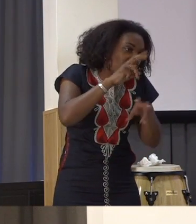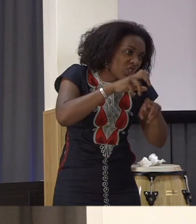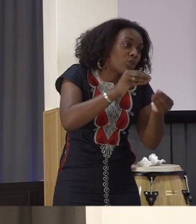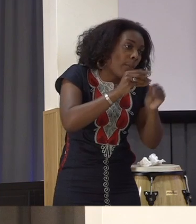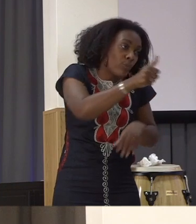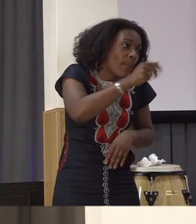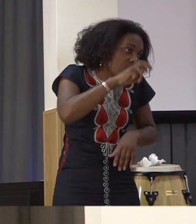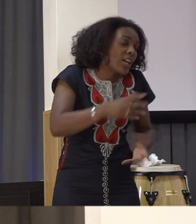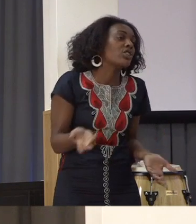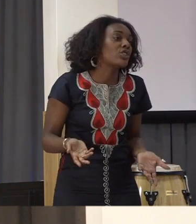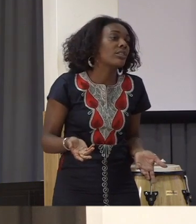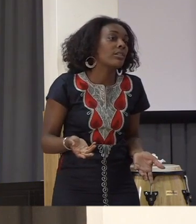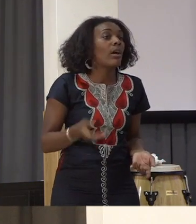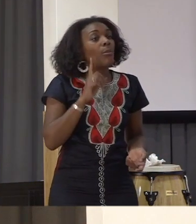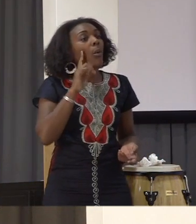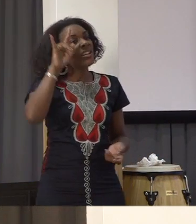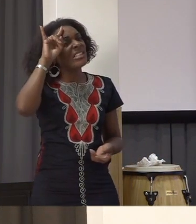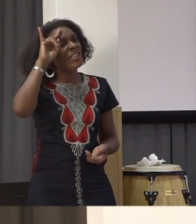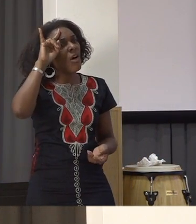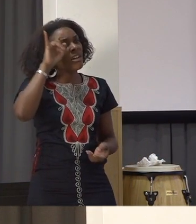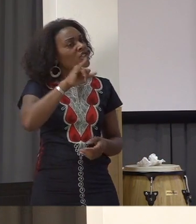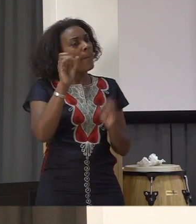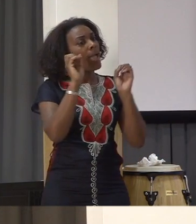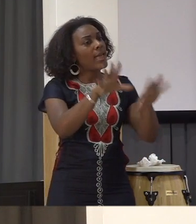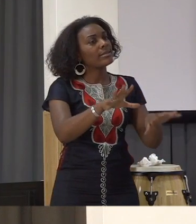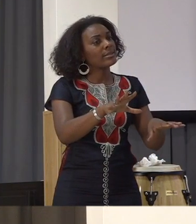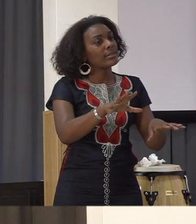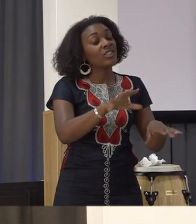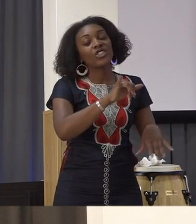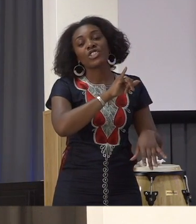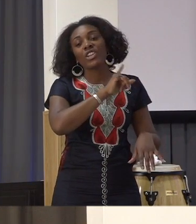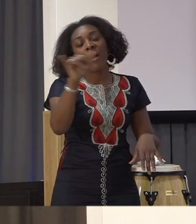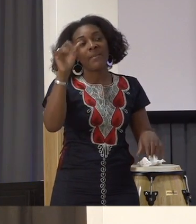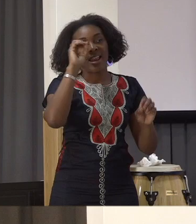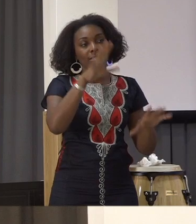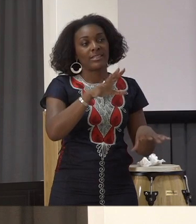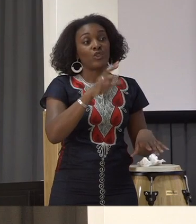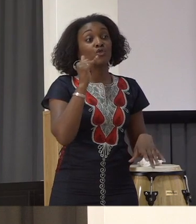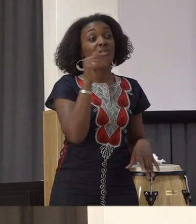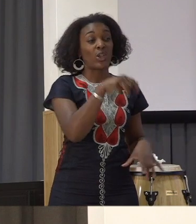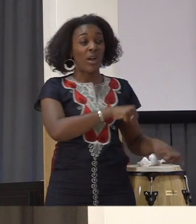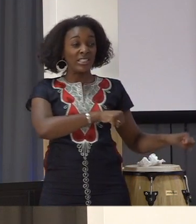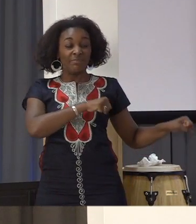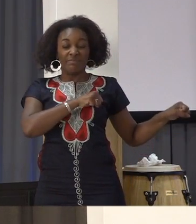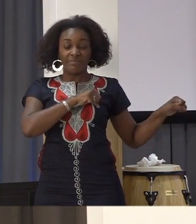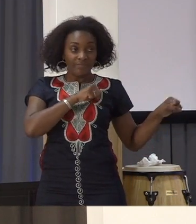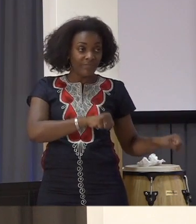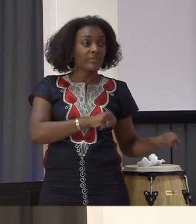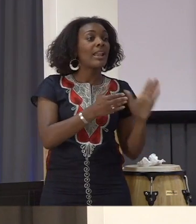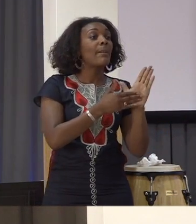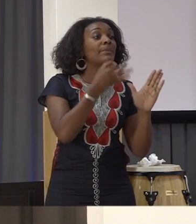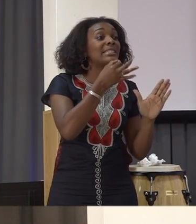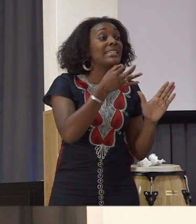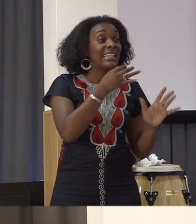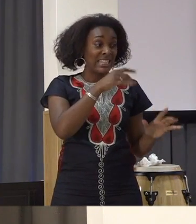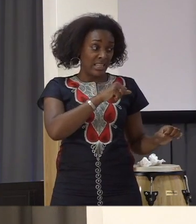ne nous laissera pas tranquilles, sauf si on lui résiste avec une foi ferme. Soumettons-nous à Dieu. Résistons au